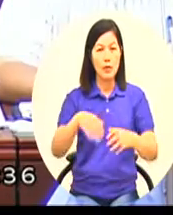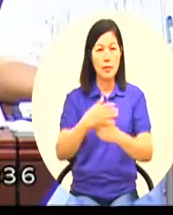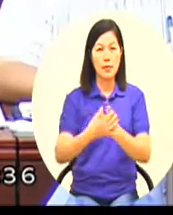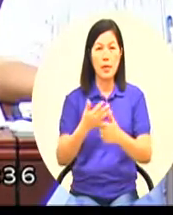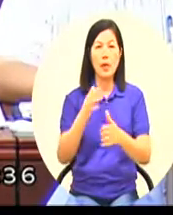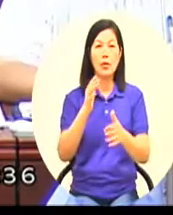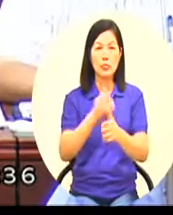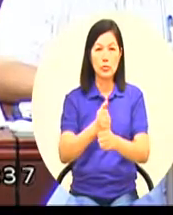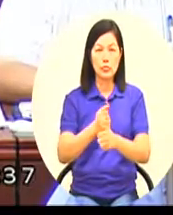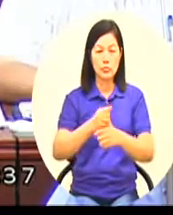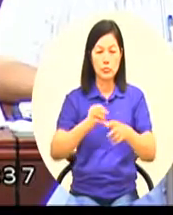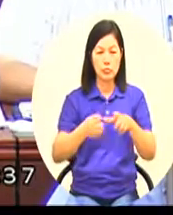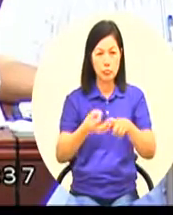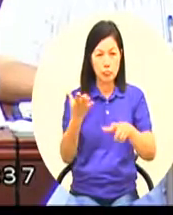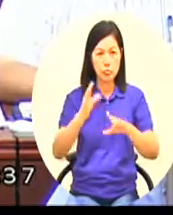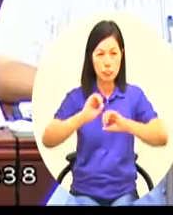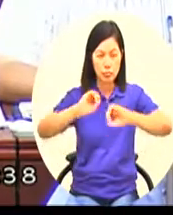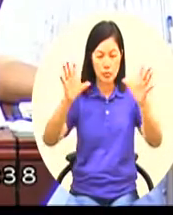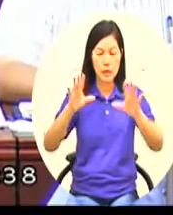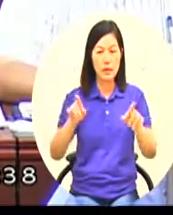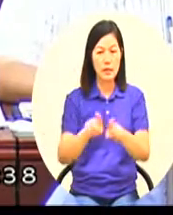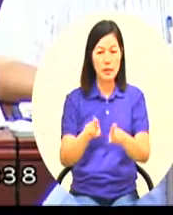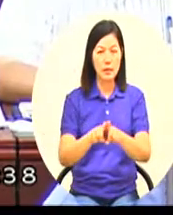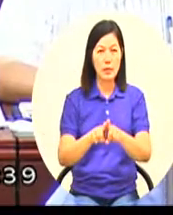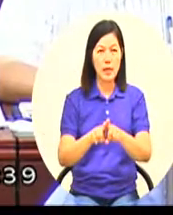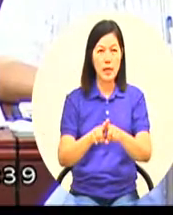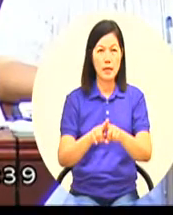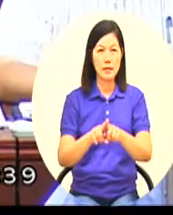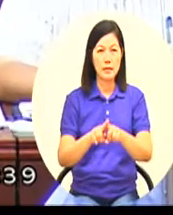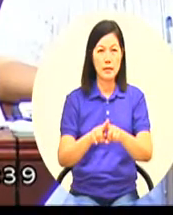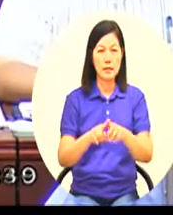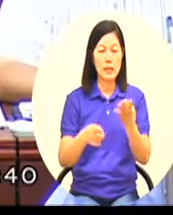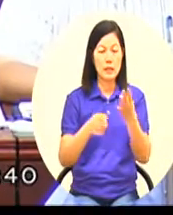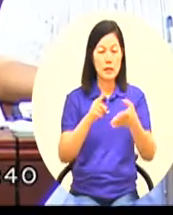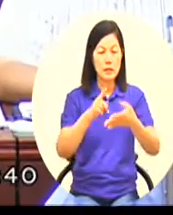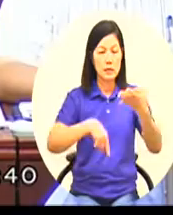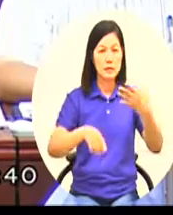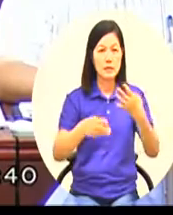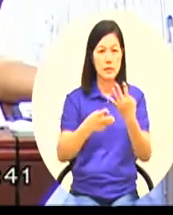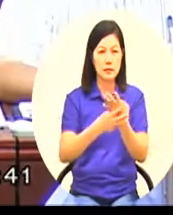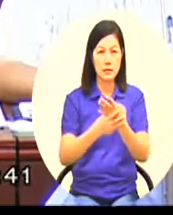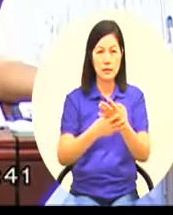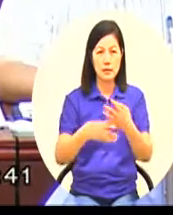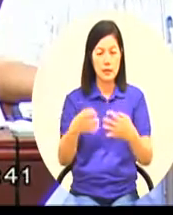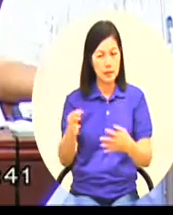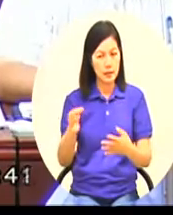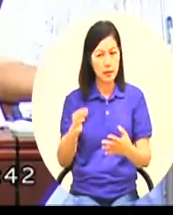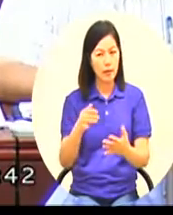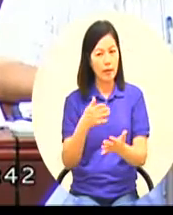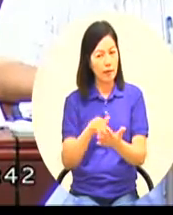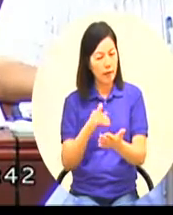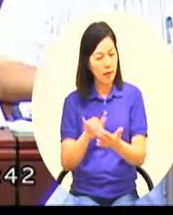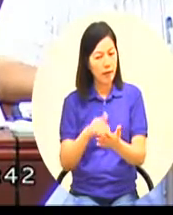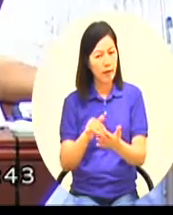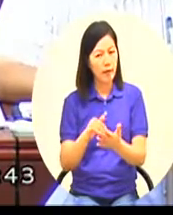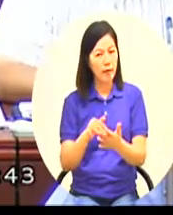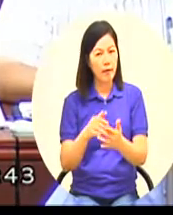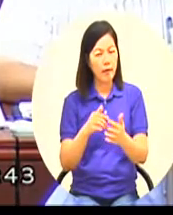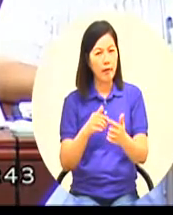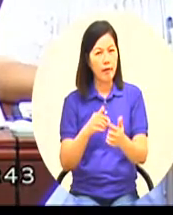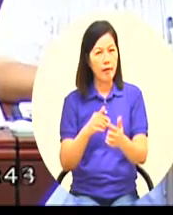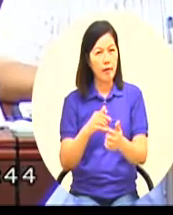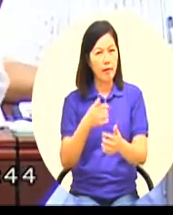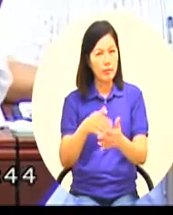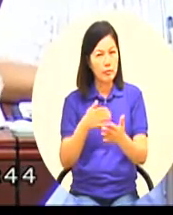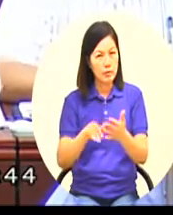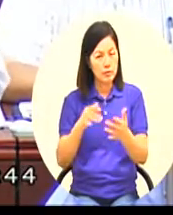个。所谓的一个一般事业费去收费的一个计算准则，从那边整个去算